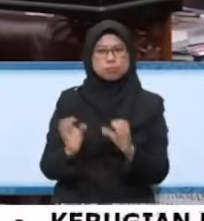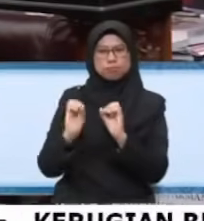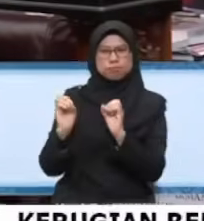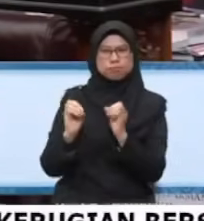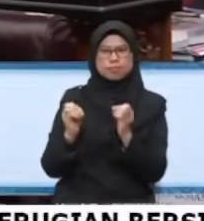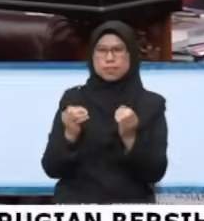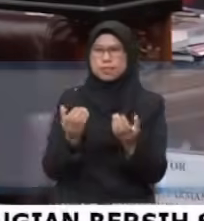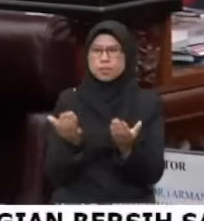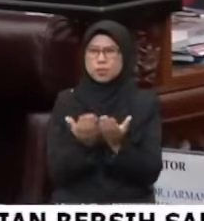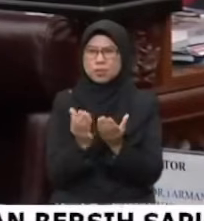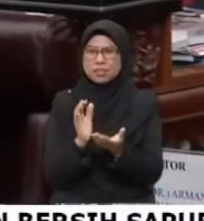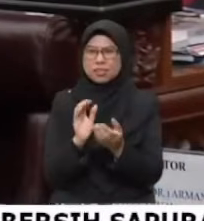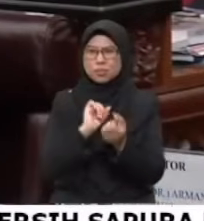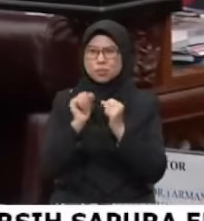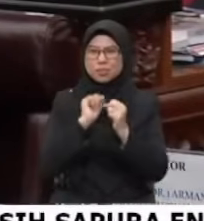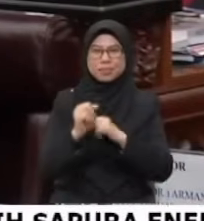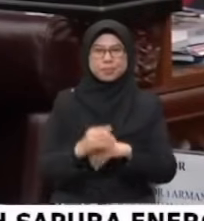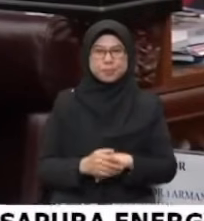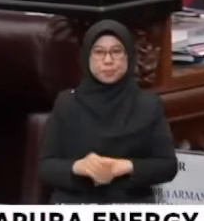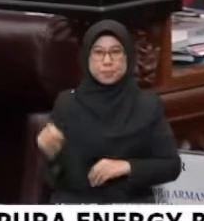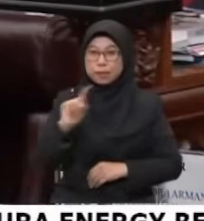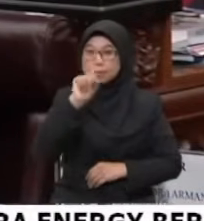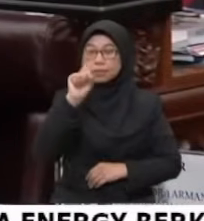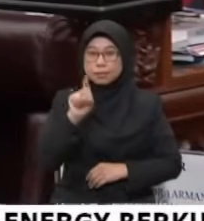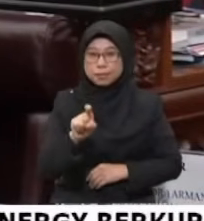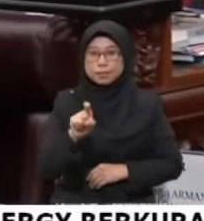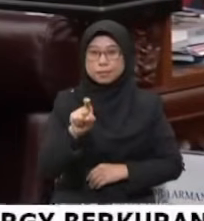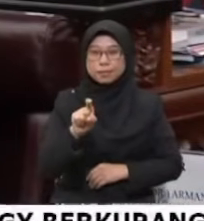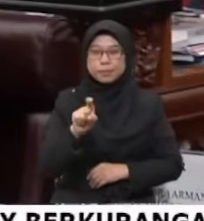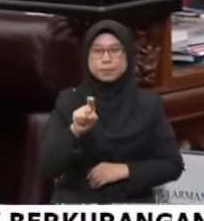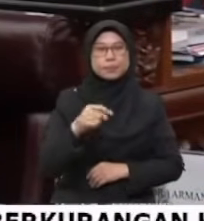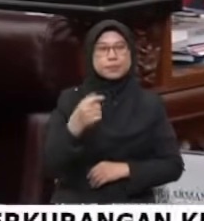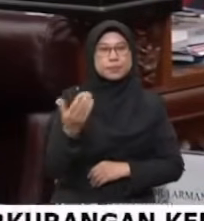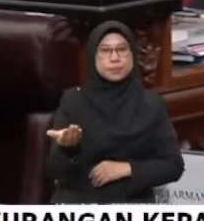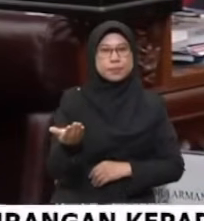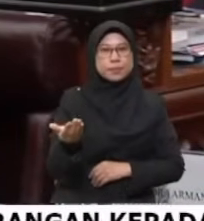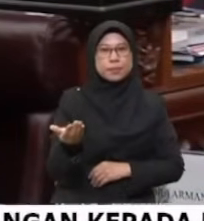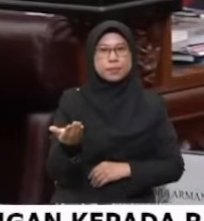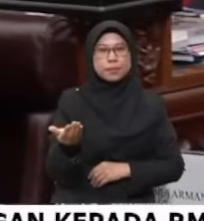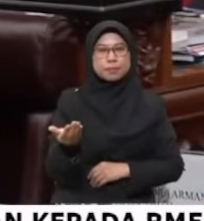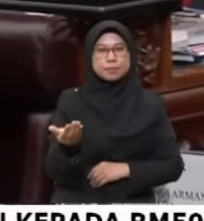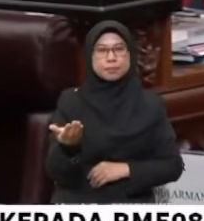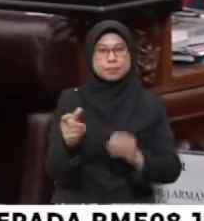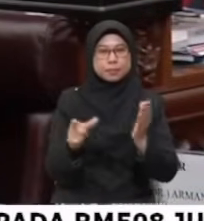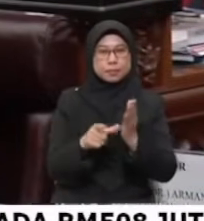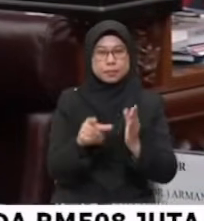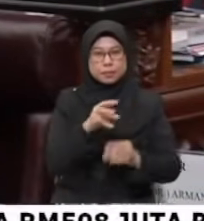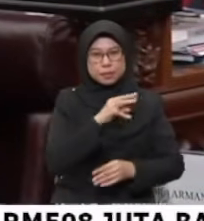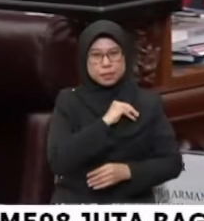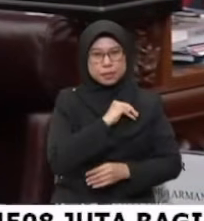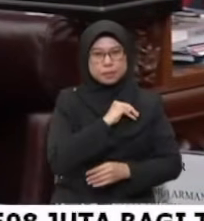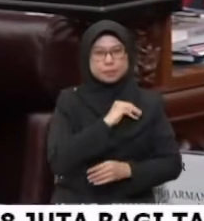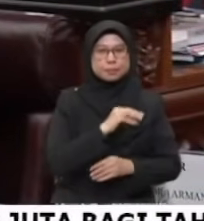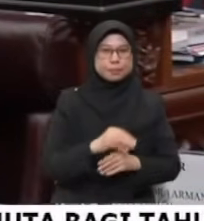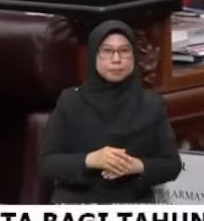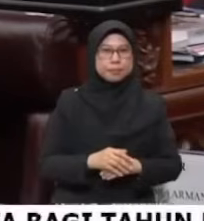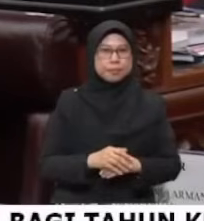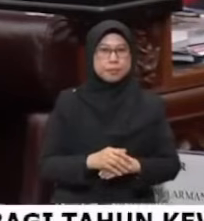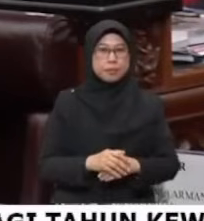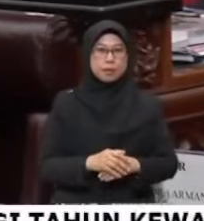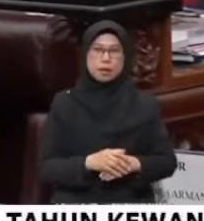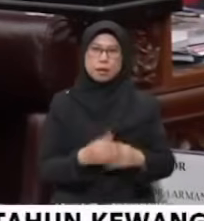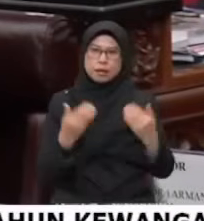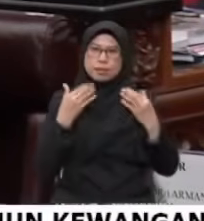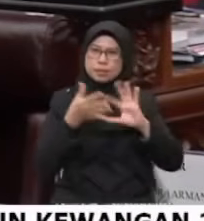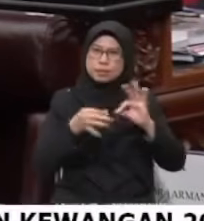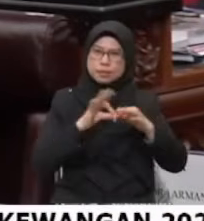sekolah sukan soalan tambahan saya kepada timbalan menteri Apakah success Story